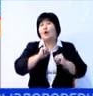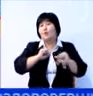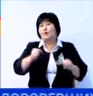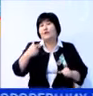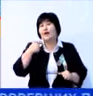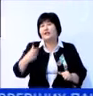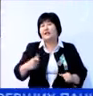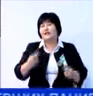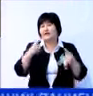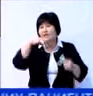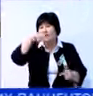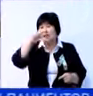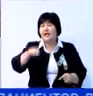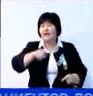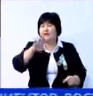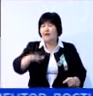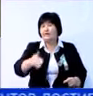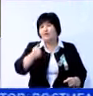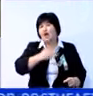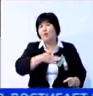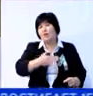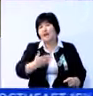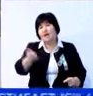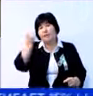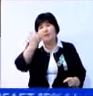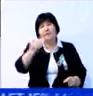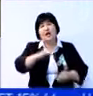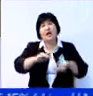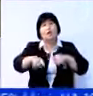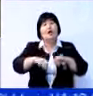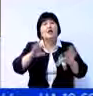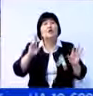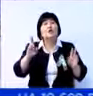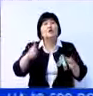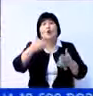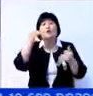солдат Великой Отечественной навечно в благодарной памяти их потомков. Никто